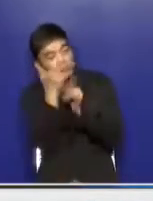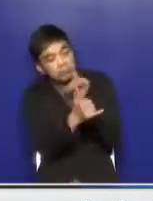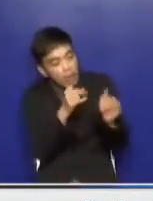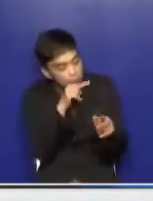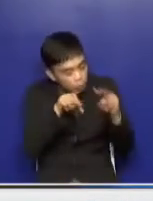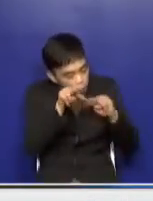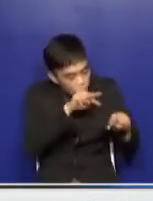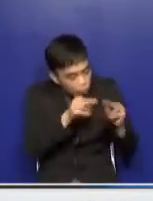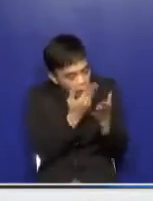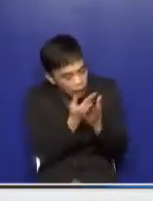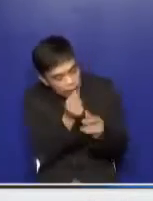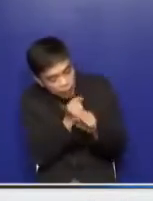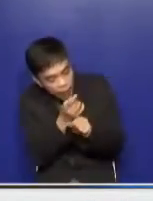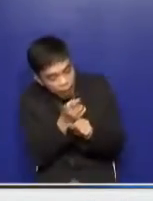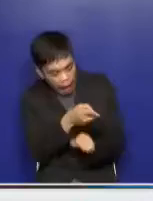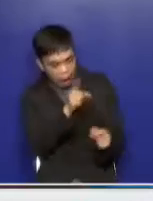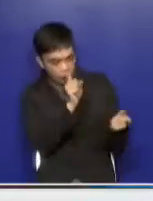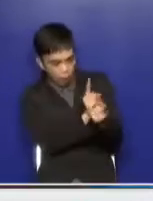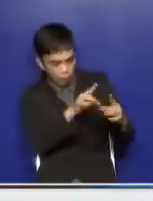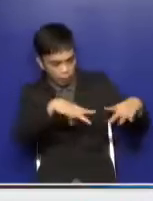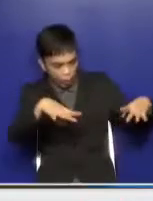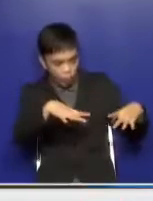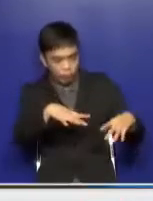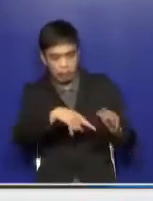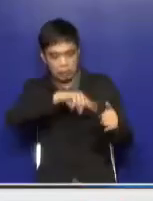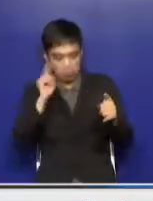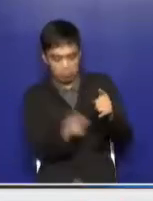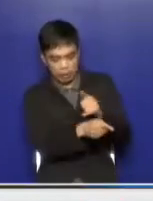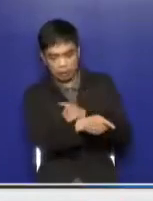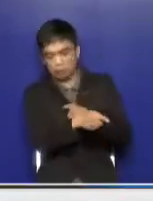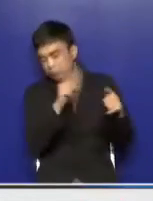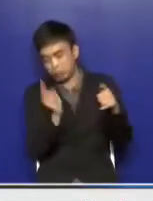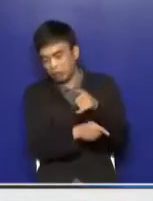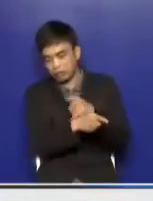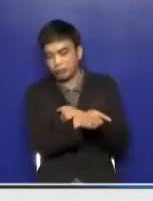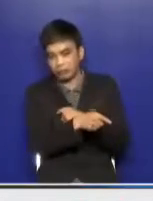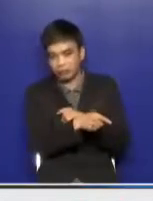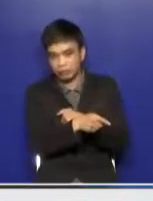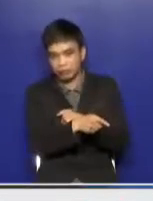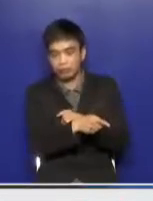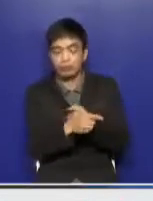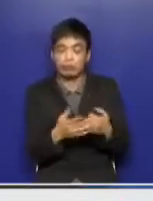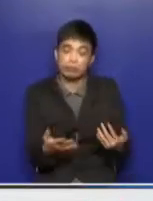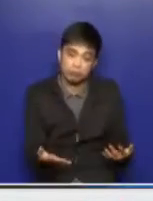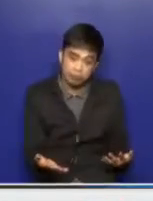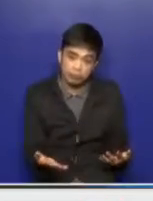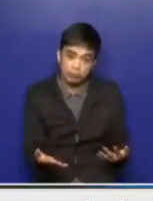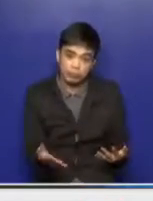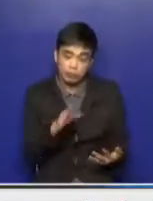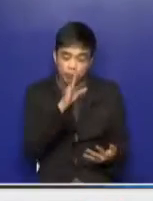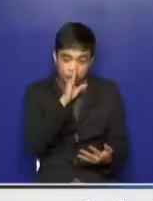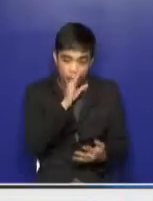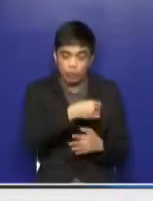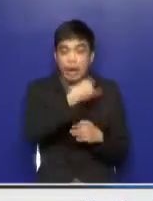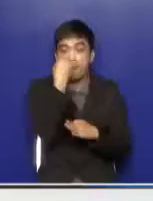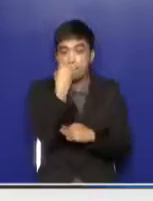การคาดโทษแล้วก็ตรวจสอบและจุดจบก็คือถ้าผิด